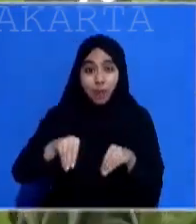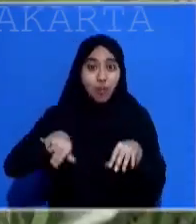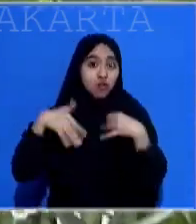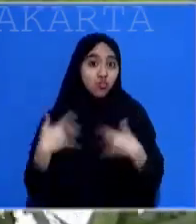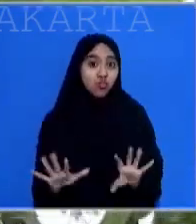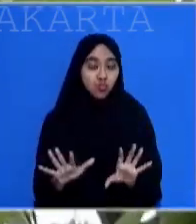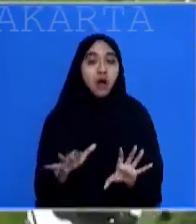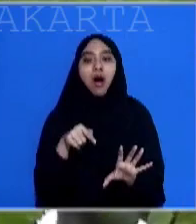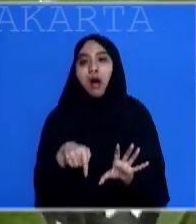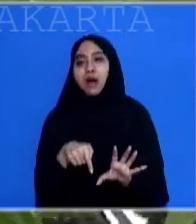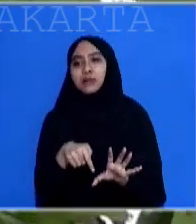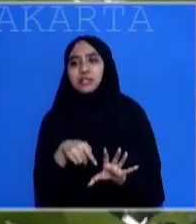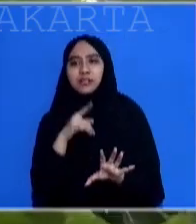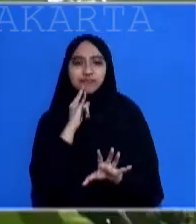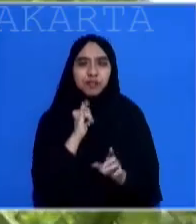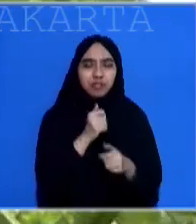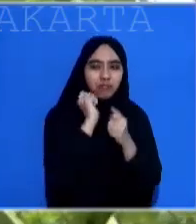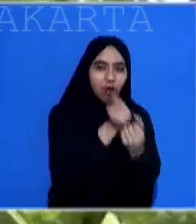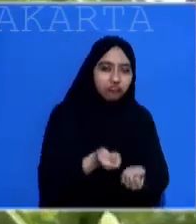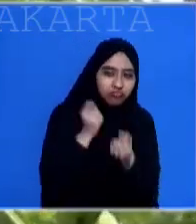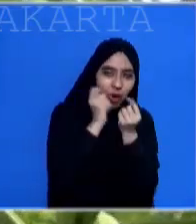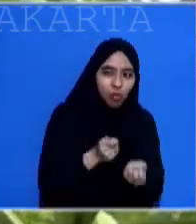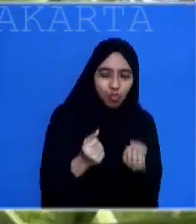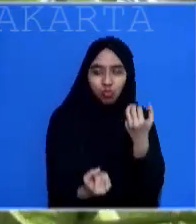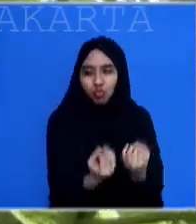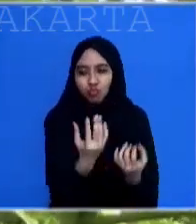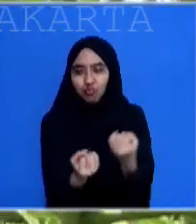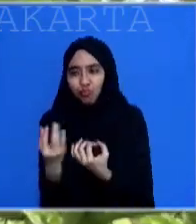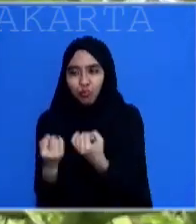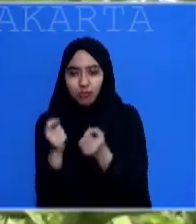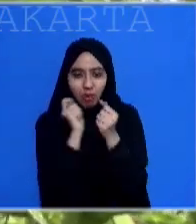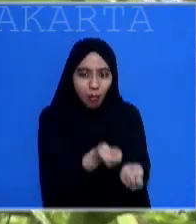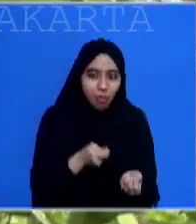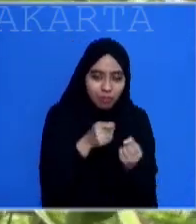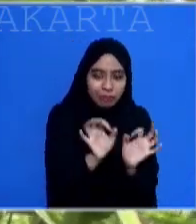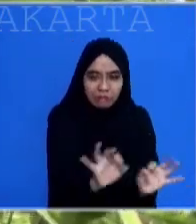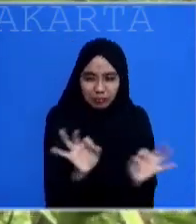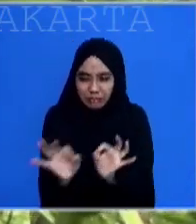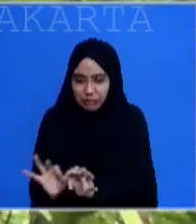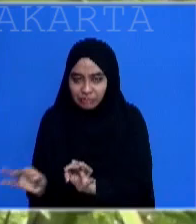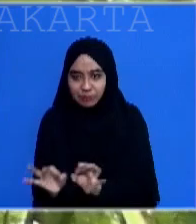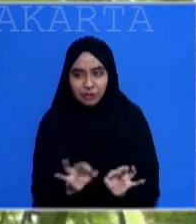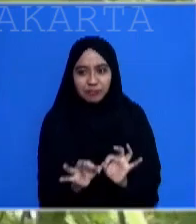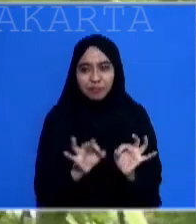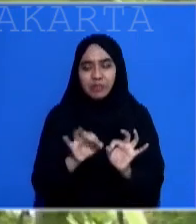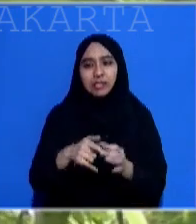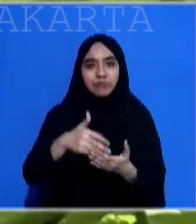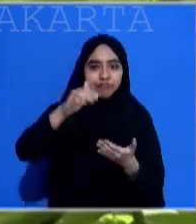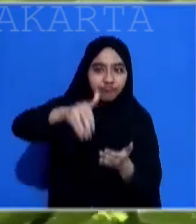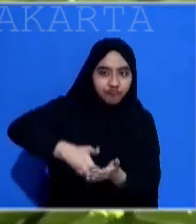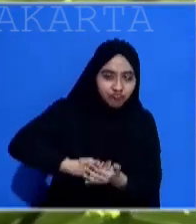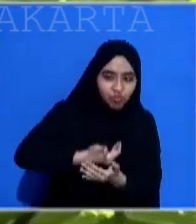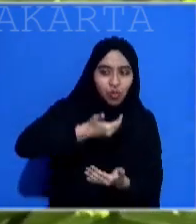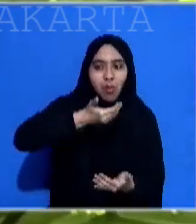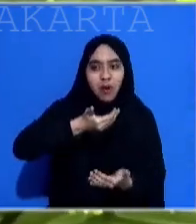paculi langkung rumiyin lan dipun resiki gulmanipun. Ing luangan ingkang badhe kangge nanem dipun sukani rabuk kandang arupi bujalan